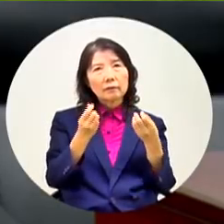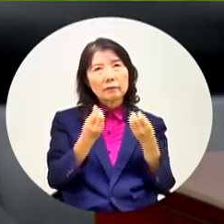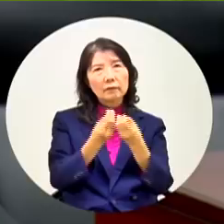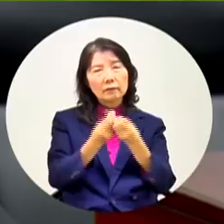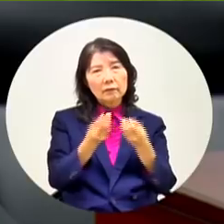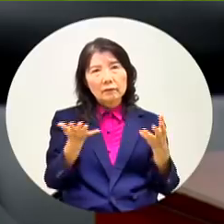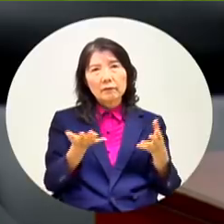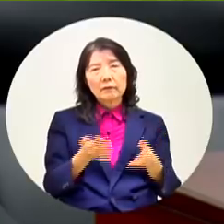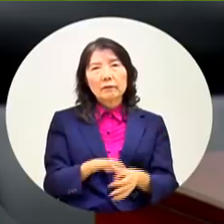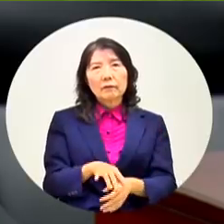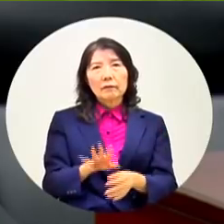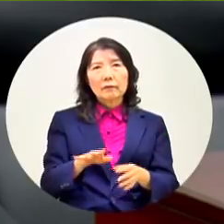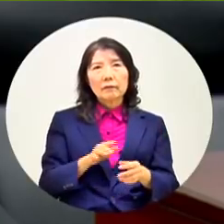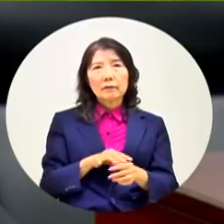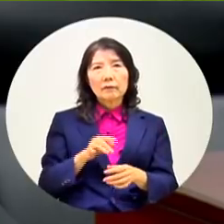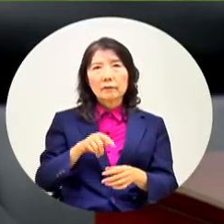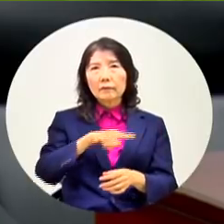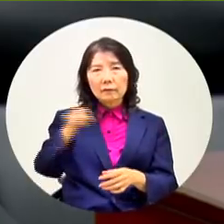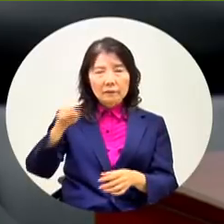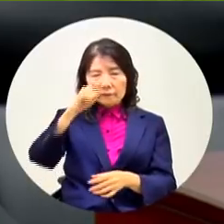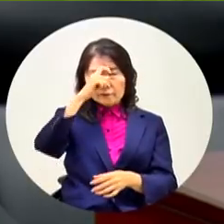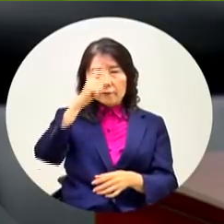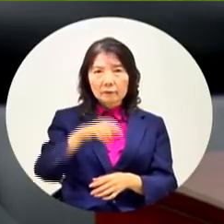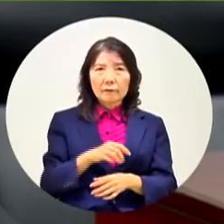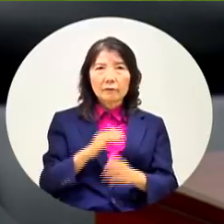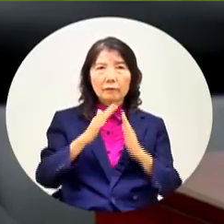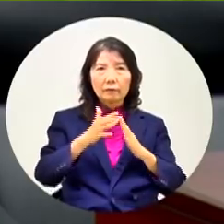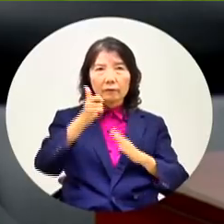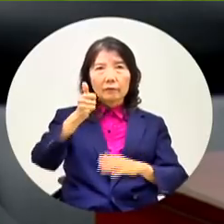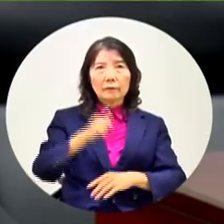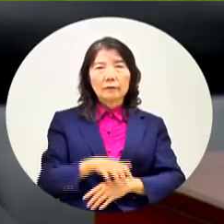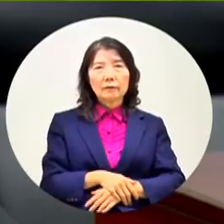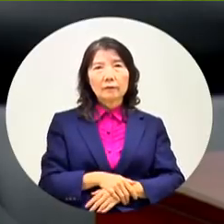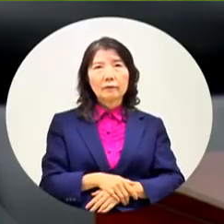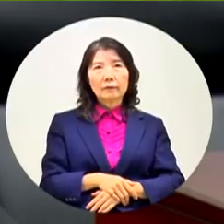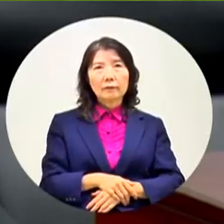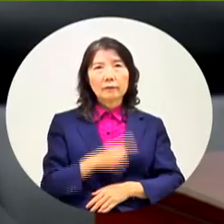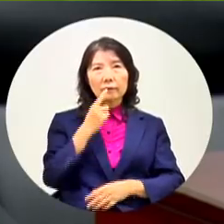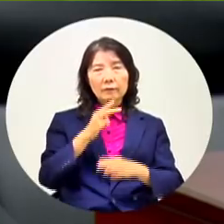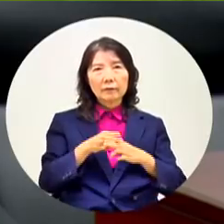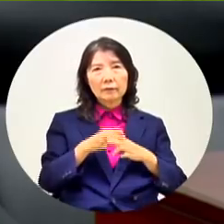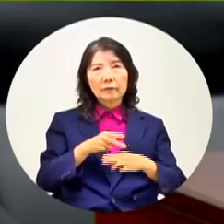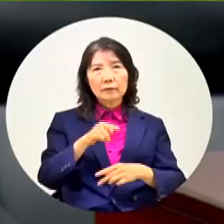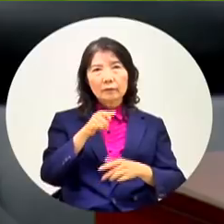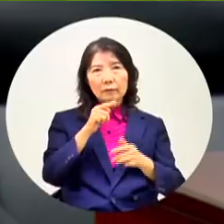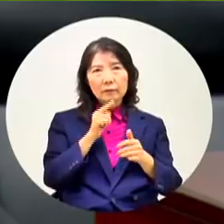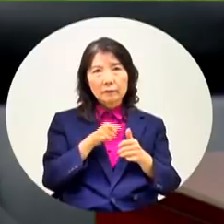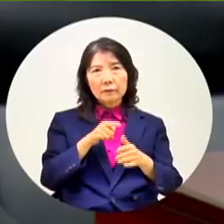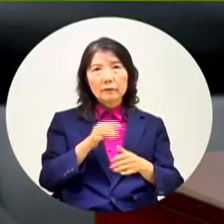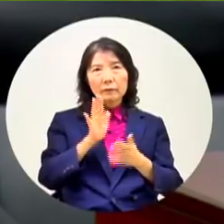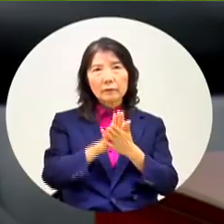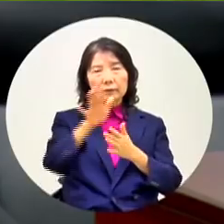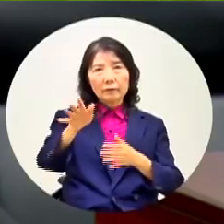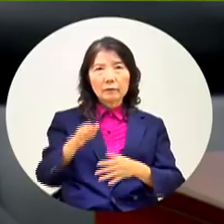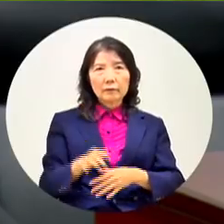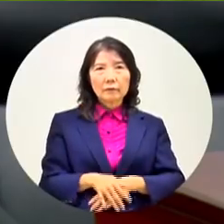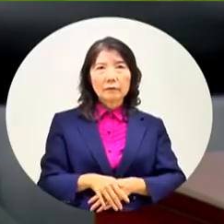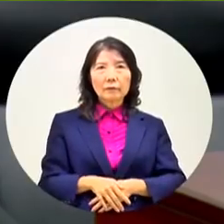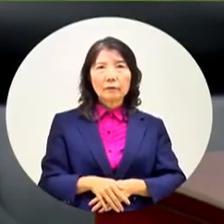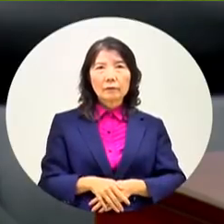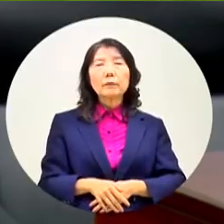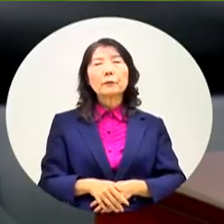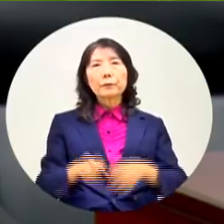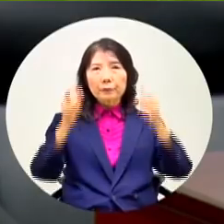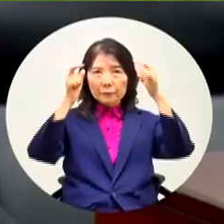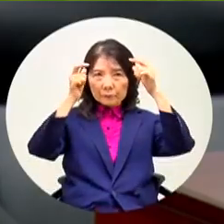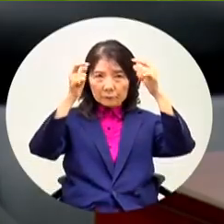行。这是咱的期待，所以遮市长，我相信满足期待，你未来要哪甲咱的高雄市锻炼好，